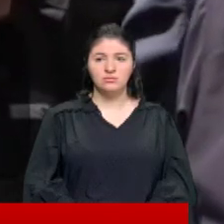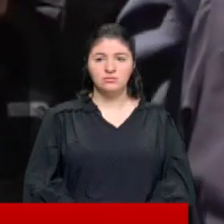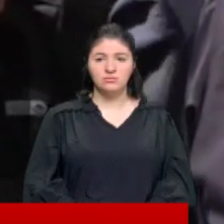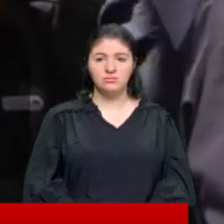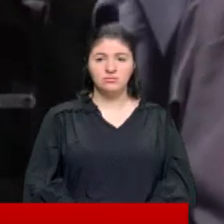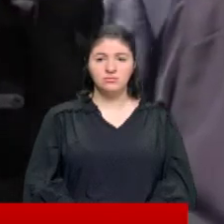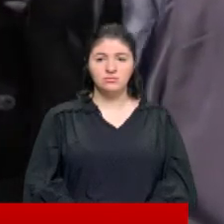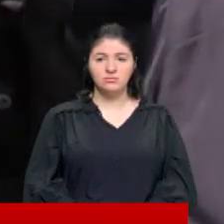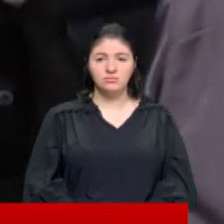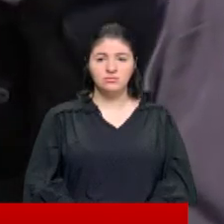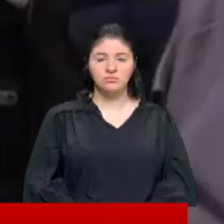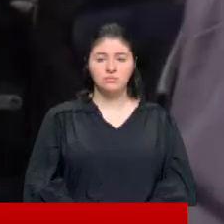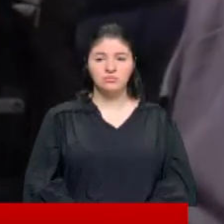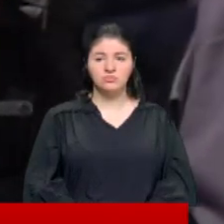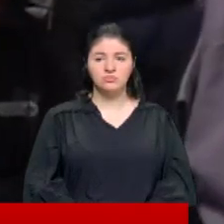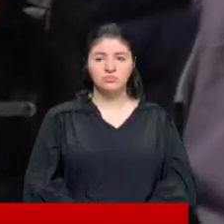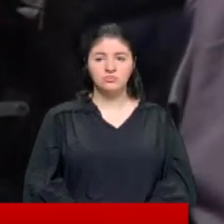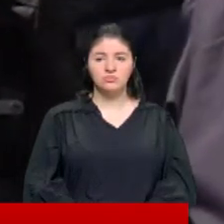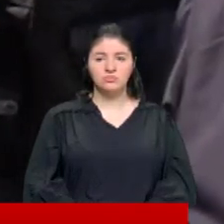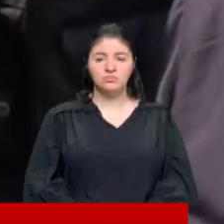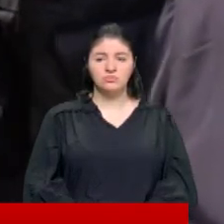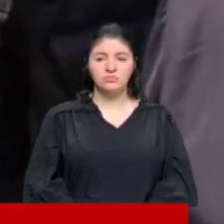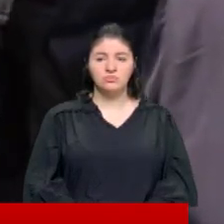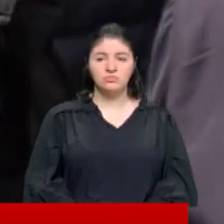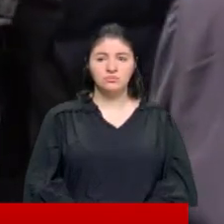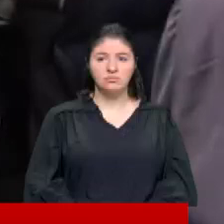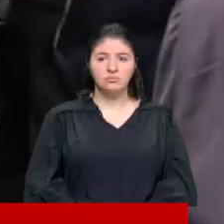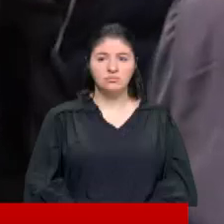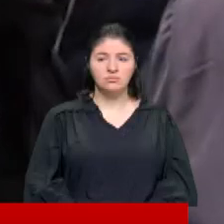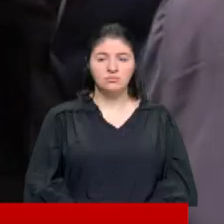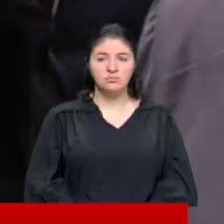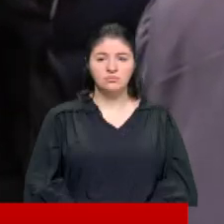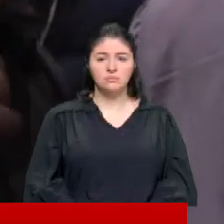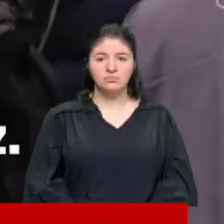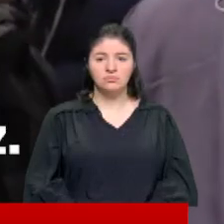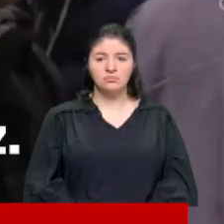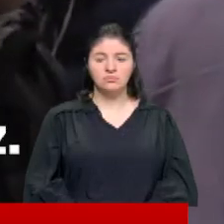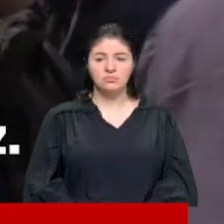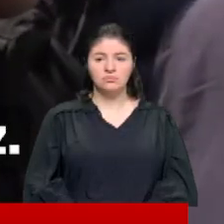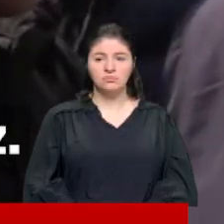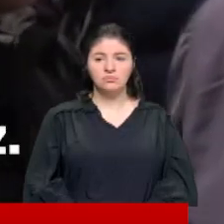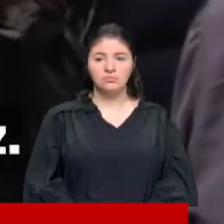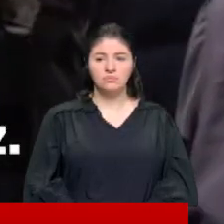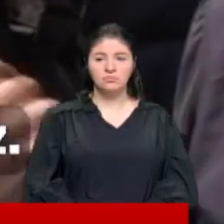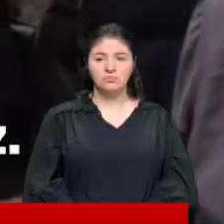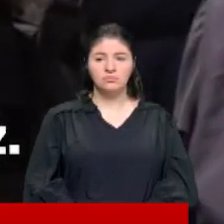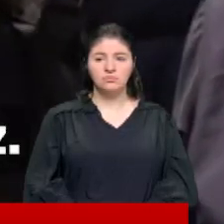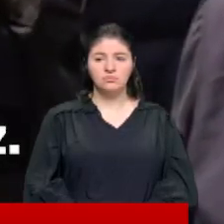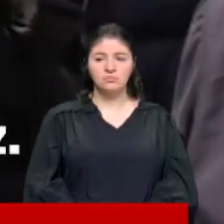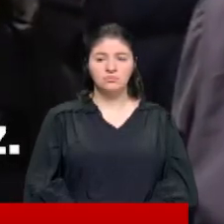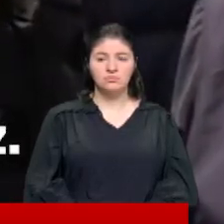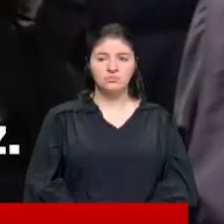seçimlere gölge düşürecek, kimse ülkemizde çatışma ortamını tetikleyecek bir davranış içerisinde